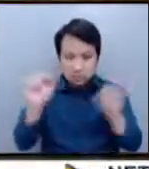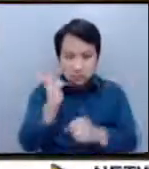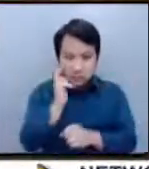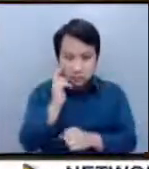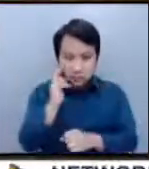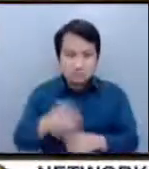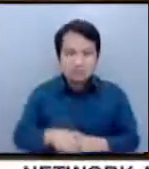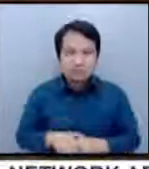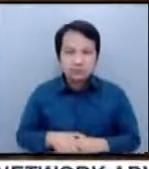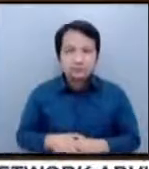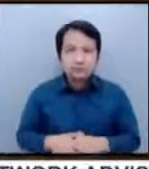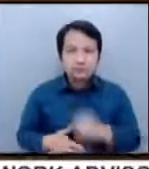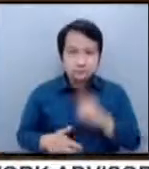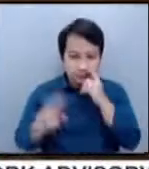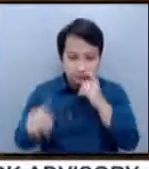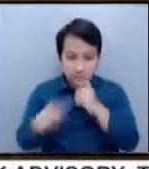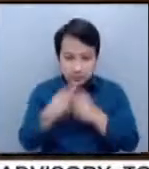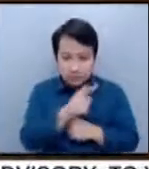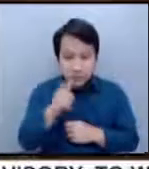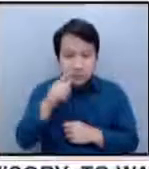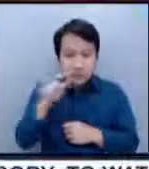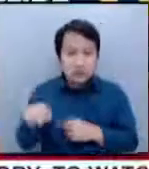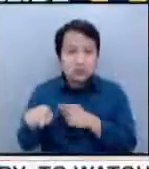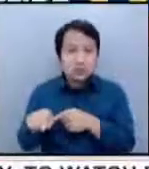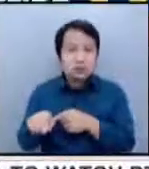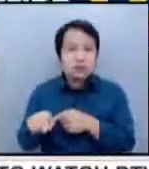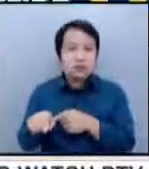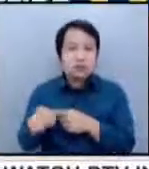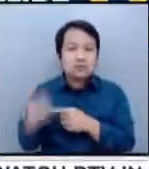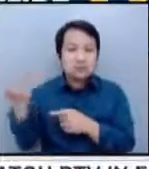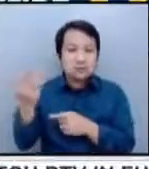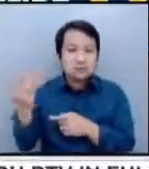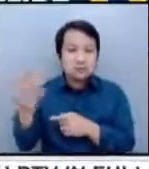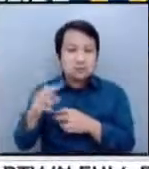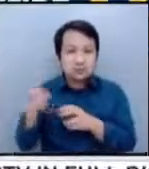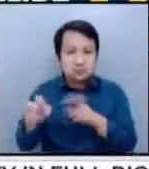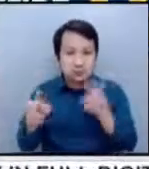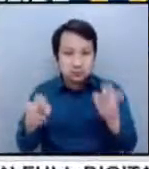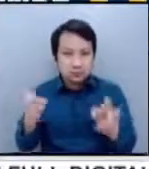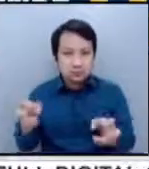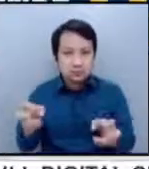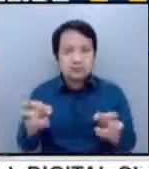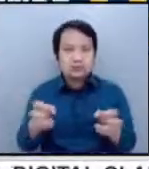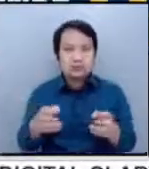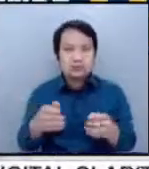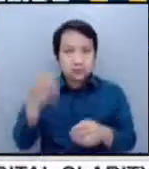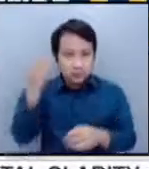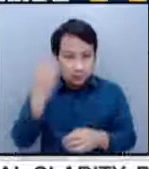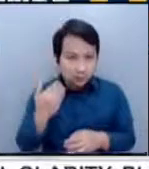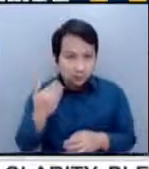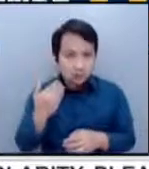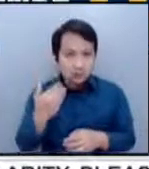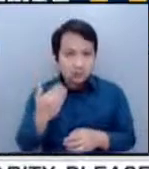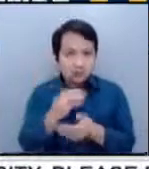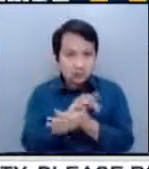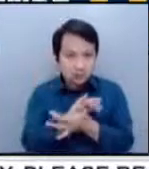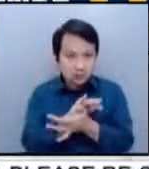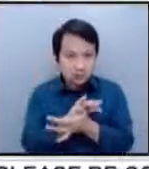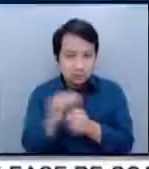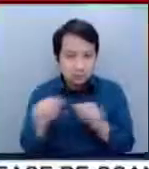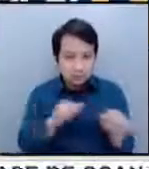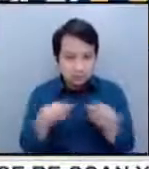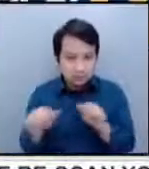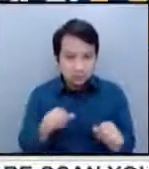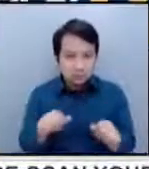isang panayam kasi ni Vice President Lenny Robredo, pinuna niya ang mga umano'y pagkukulang sa COVID-19 response ng